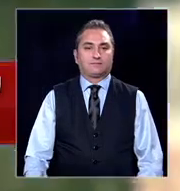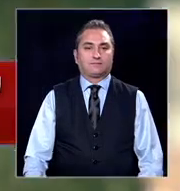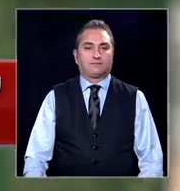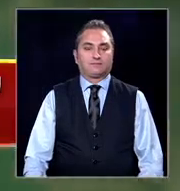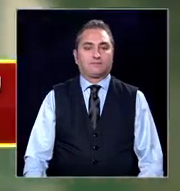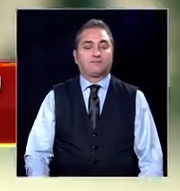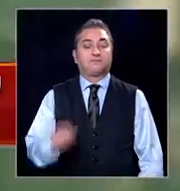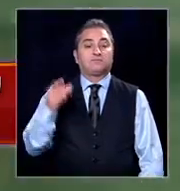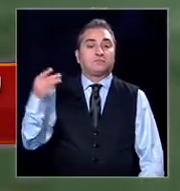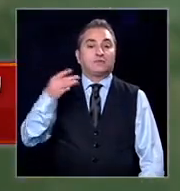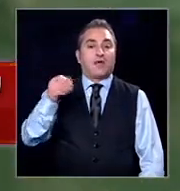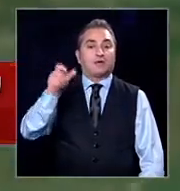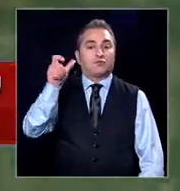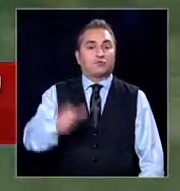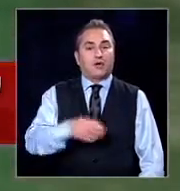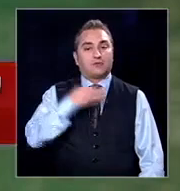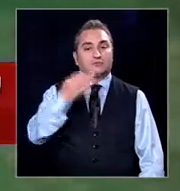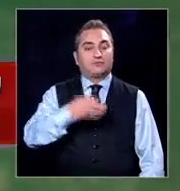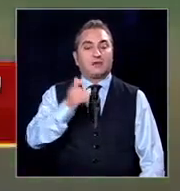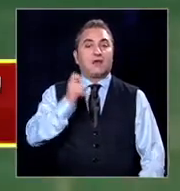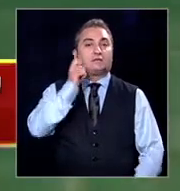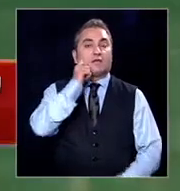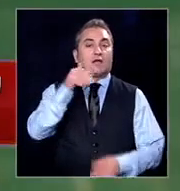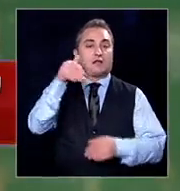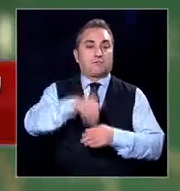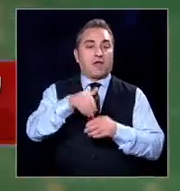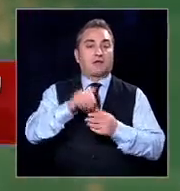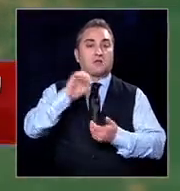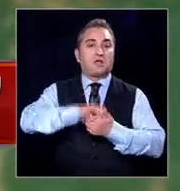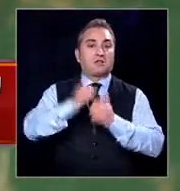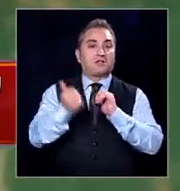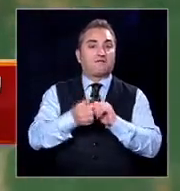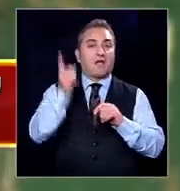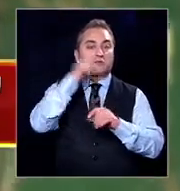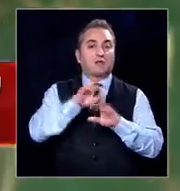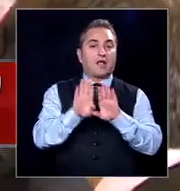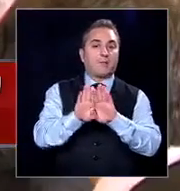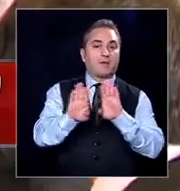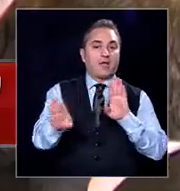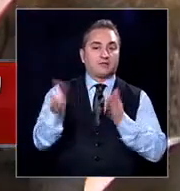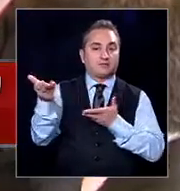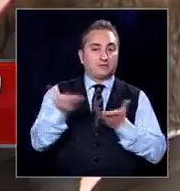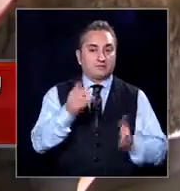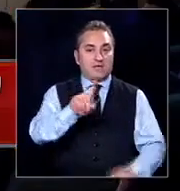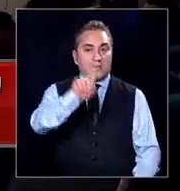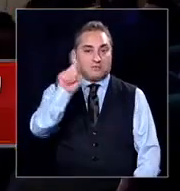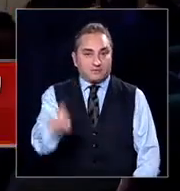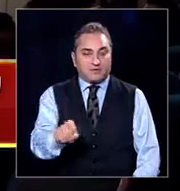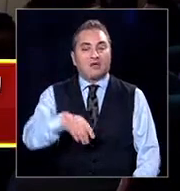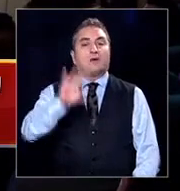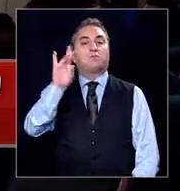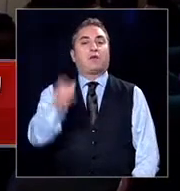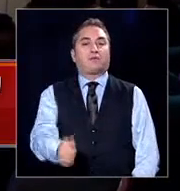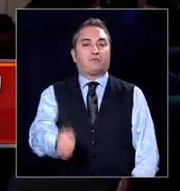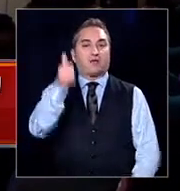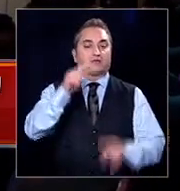olsun. Erdoğan'ın sözleri Saadet Partisi ile ittifaka kapıyı mı araladı yorumlarına neden olurken Devlet Bahçeli'nin